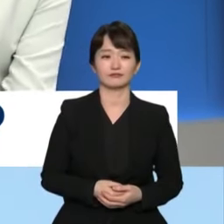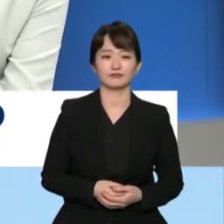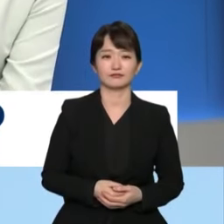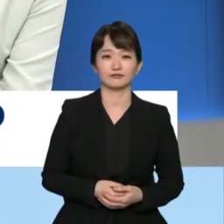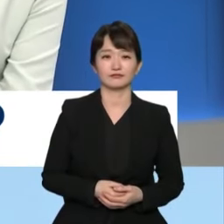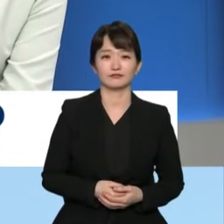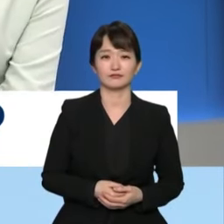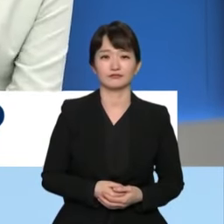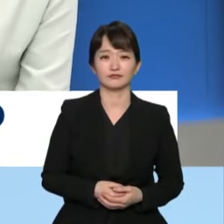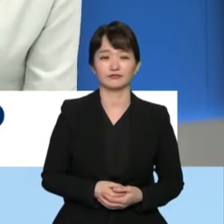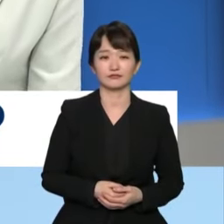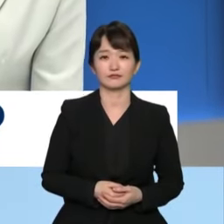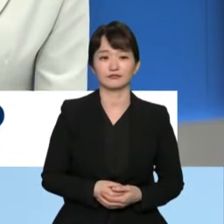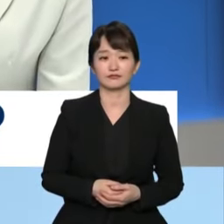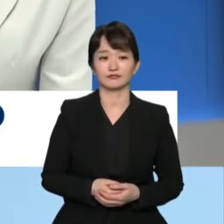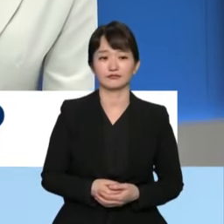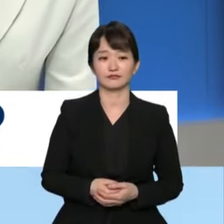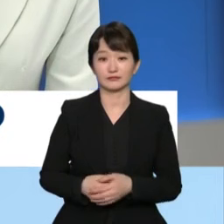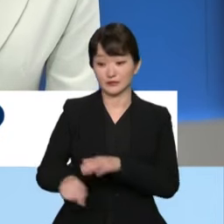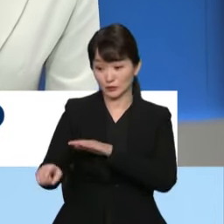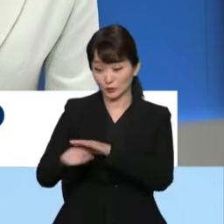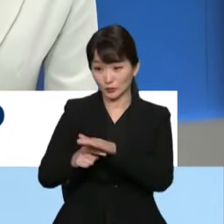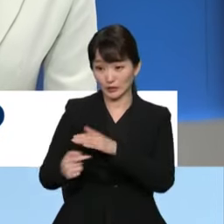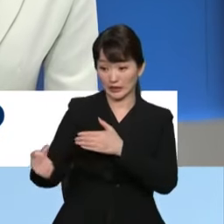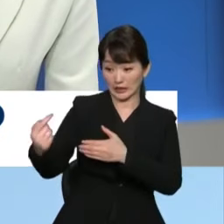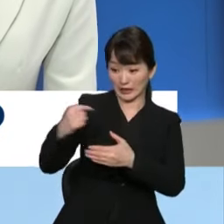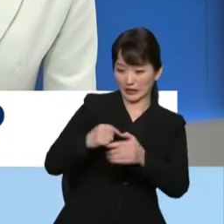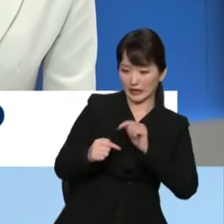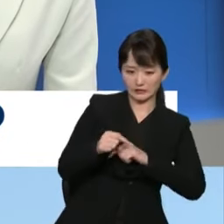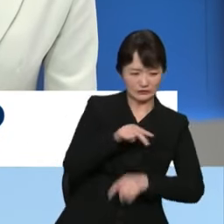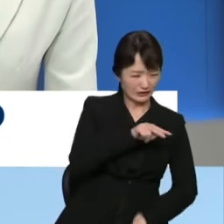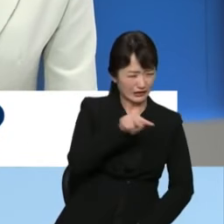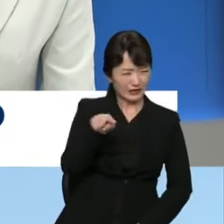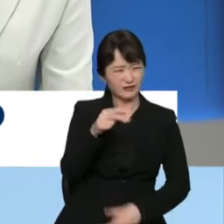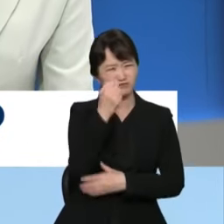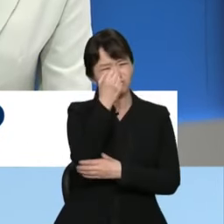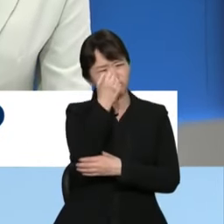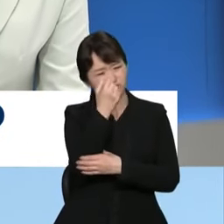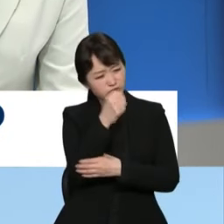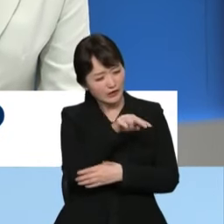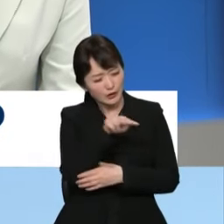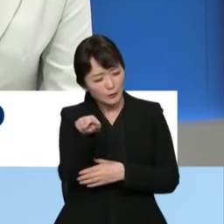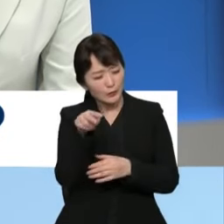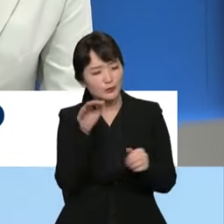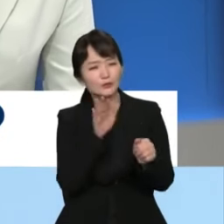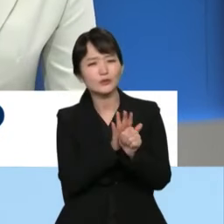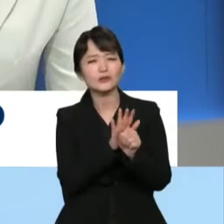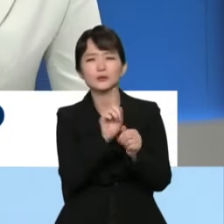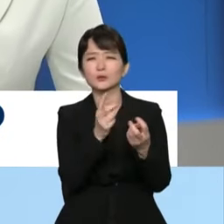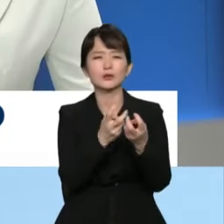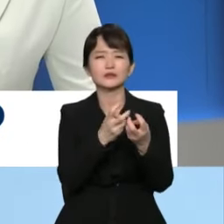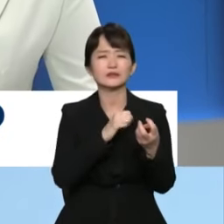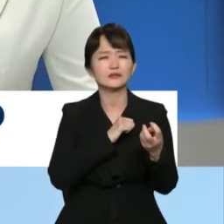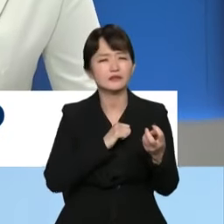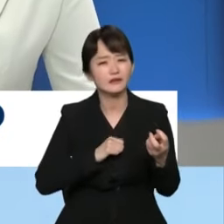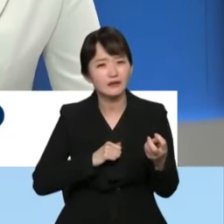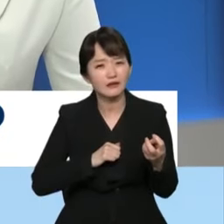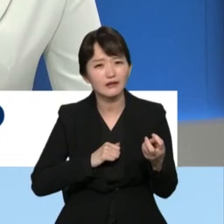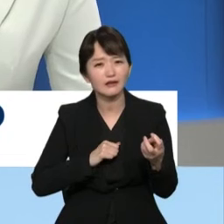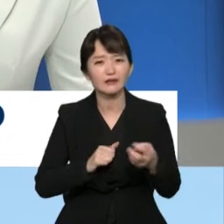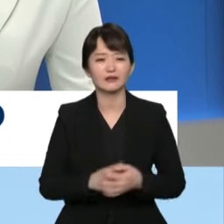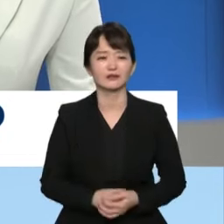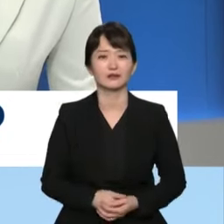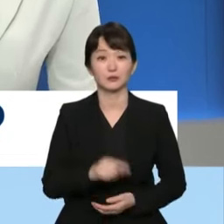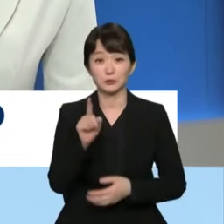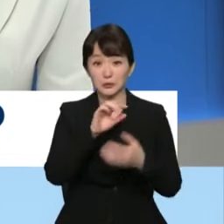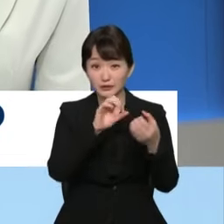그렇게까지 그니까 그 도둑이 들어와서 보기에도 허름하게 도와주고 계신 상황에서도 어떻게 버티셨습니다 싶었는데